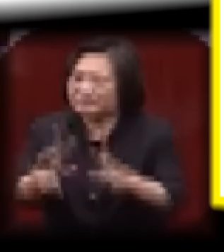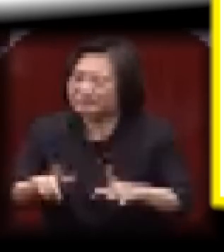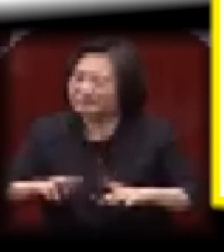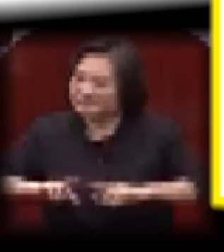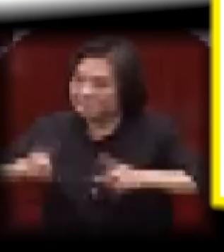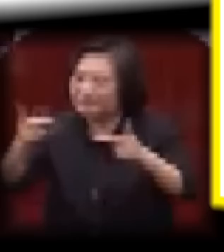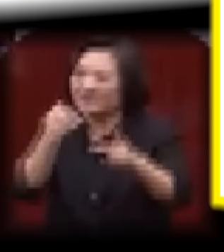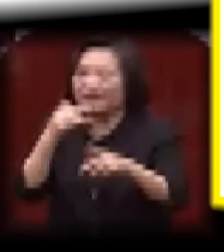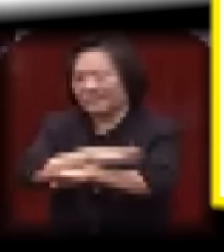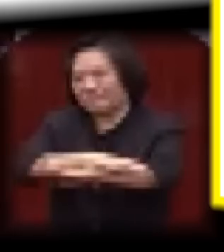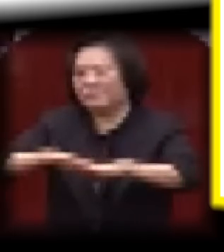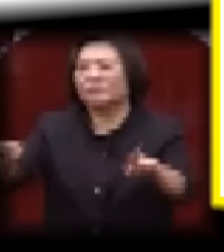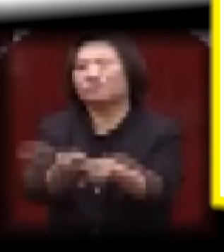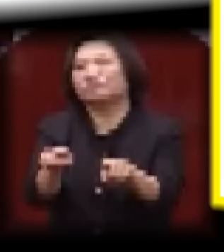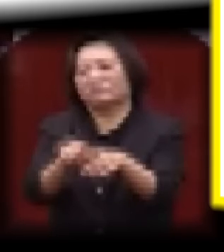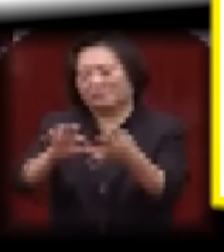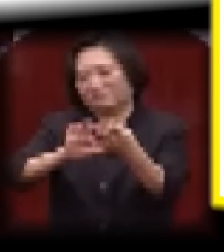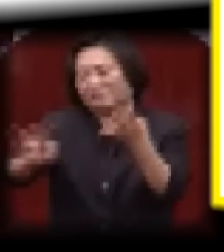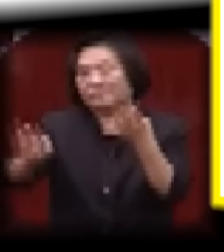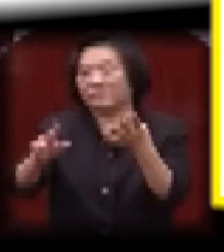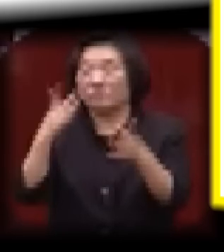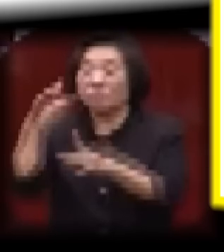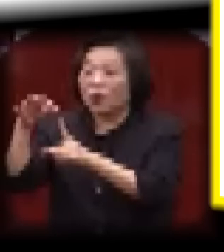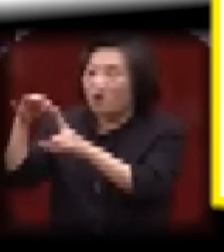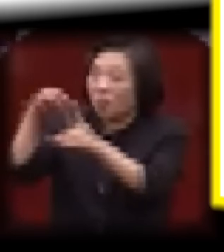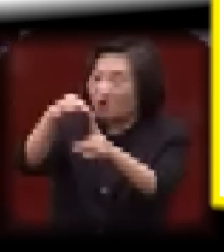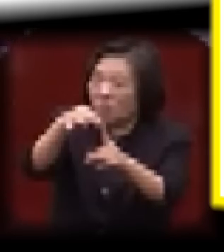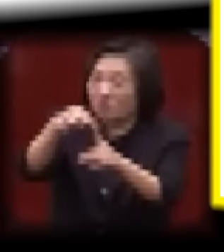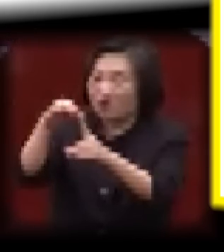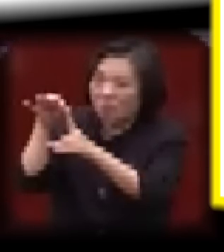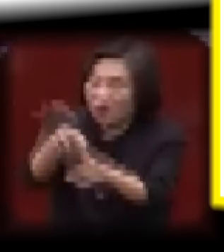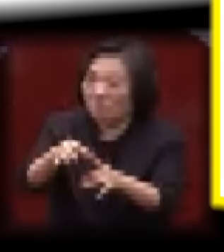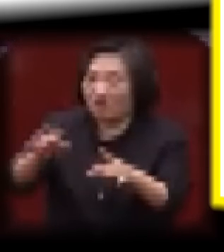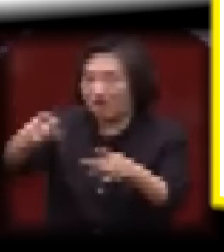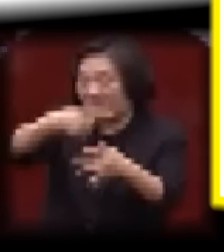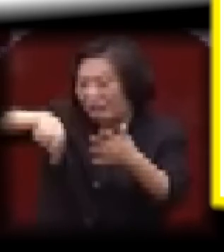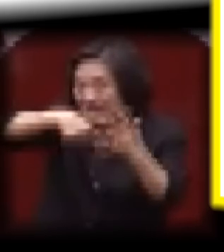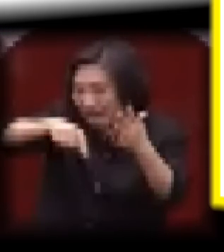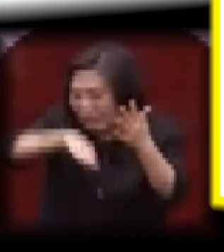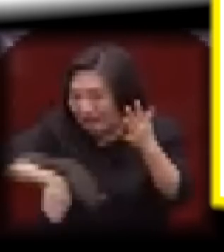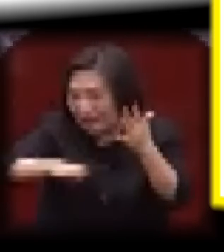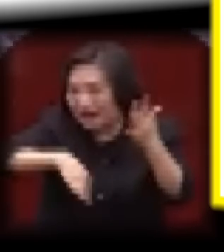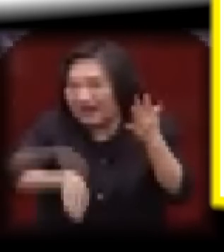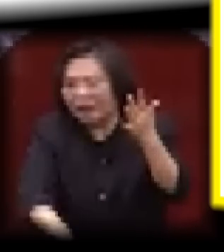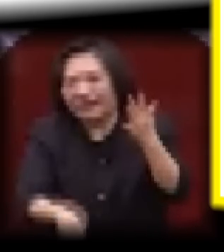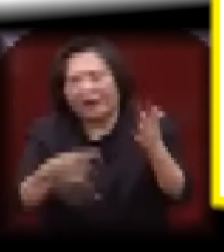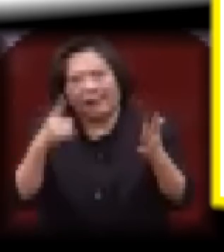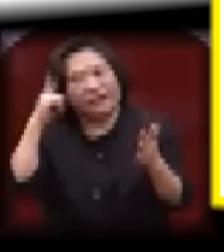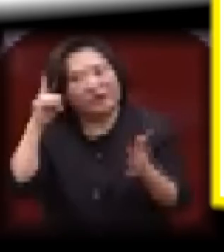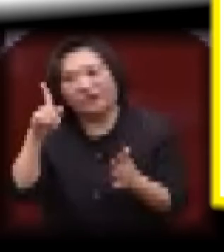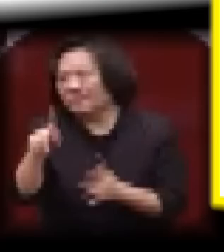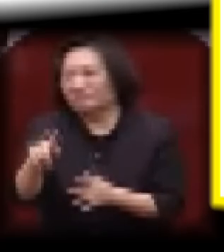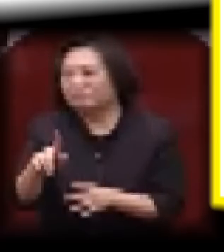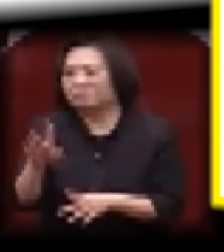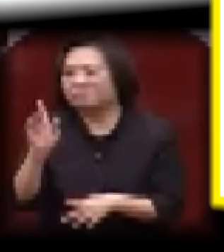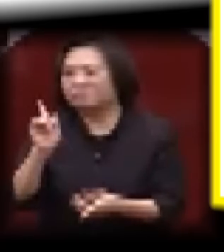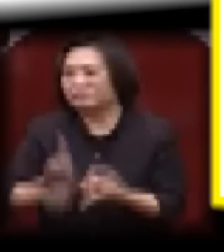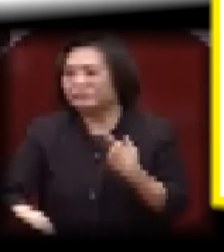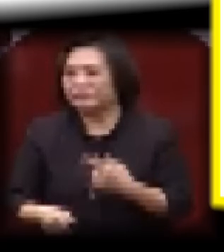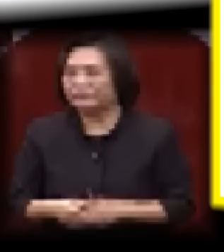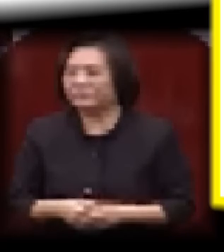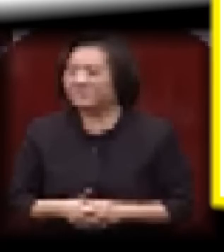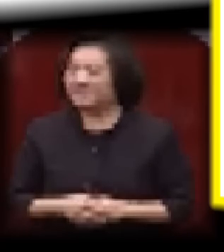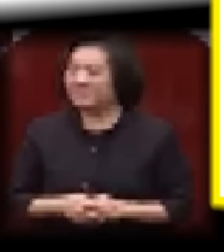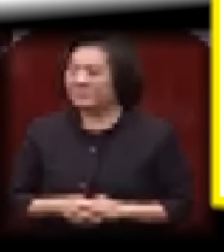在平面。然后如果要空车的话，再到地下停车场去储存。那大巨蛋我的态度是这样